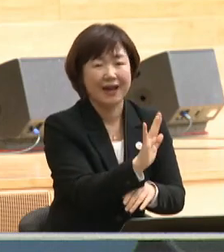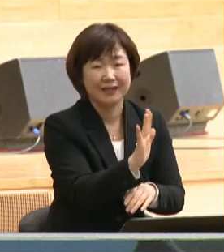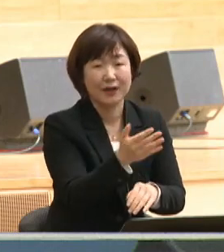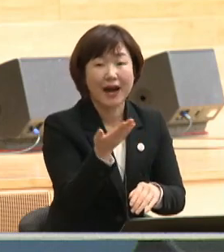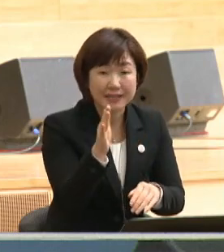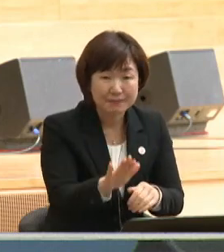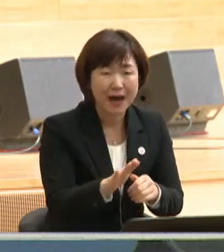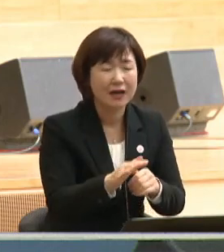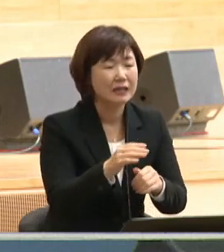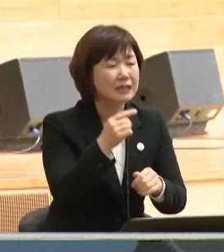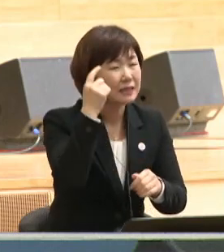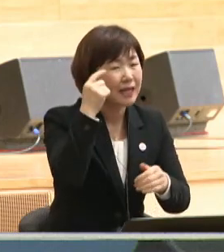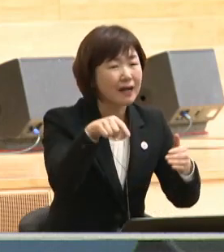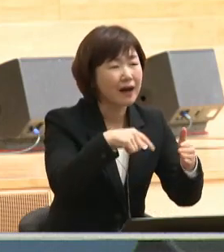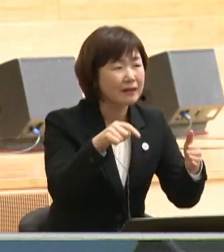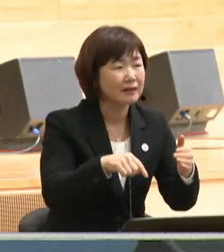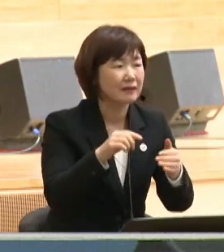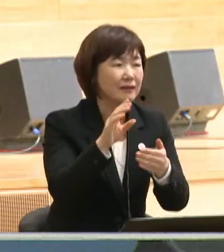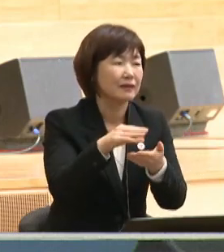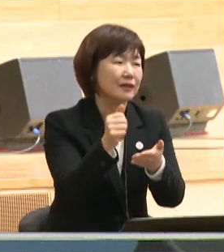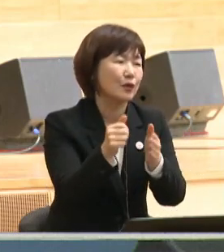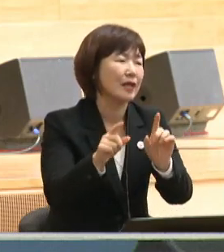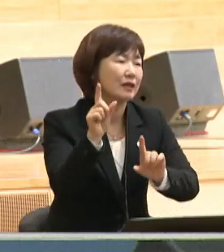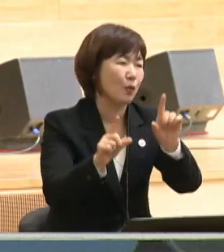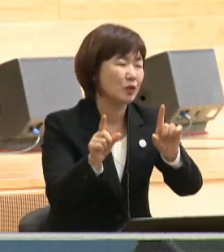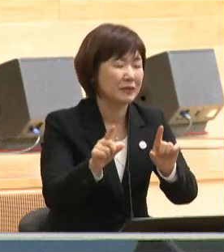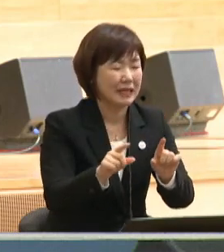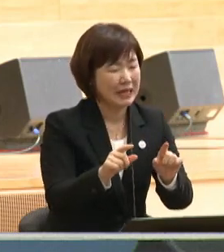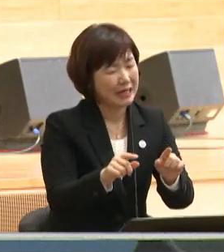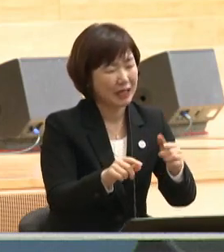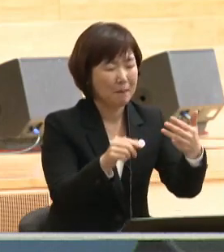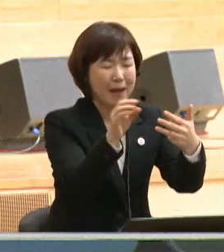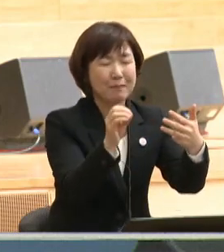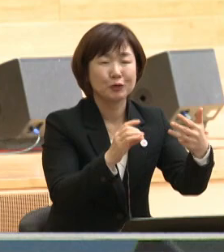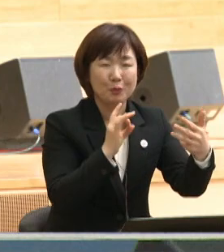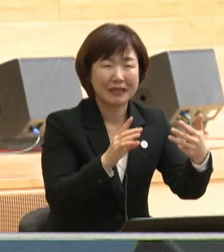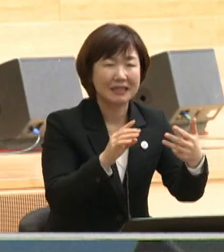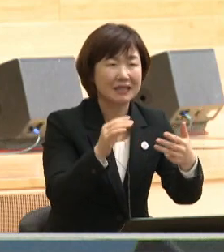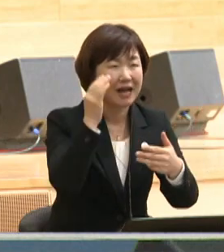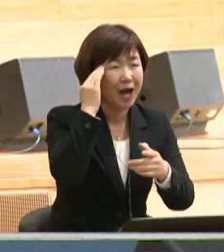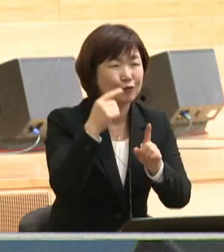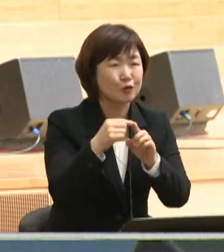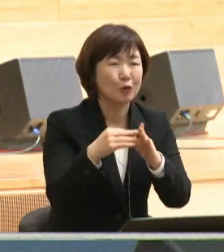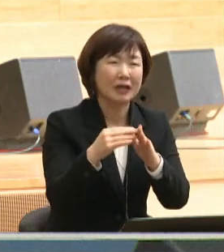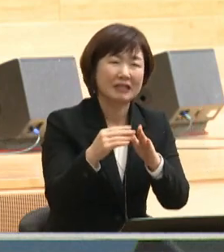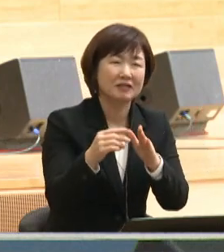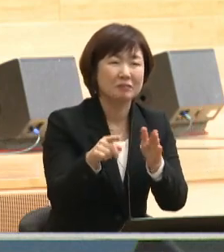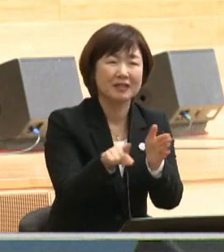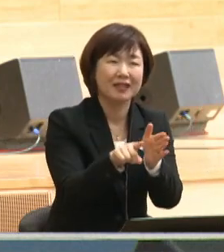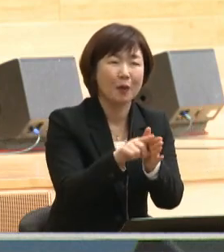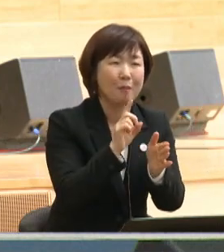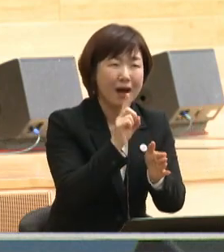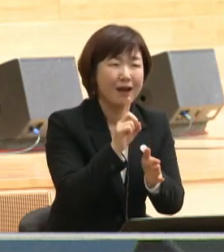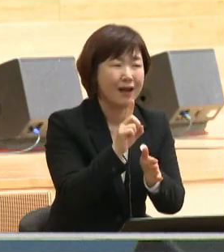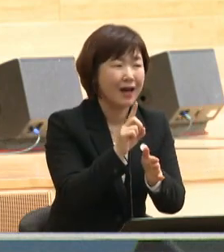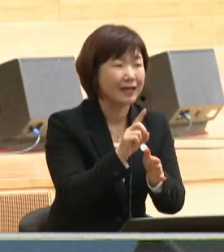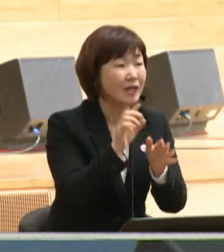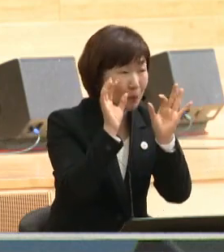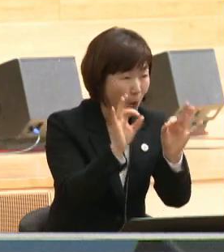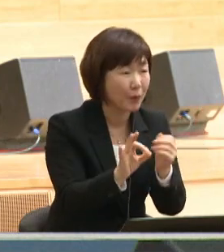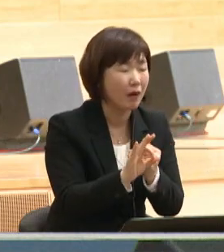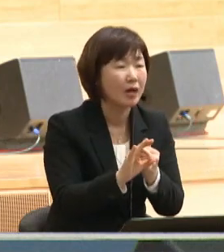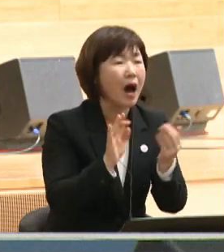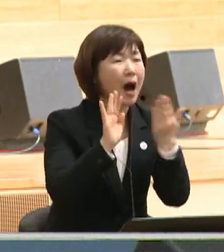있는 그리스도인의 모습이 딱 요정도 수준이라면이 정도 수준밖에 안 된다면 앞으로 우리는